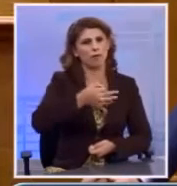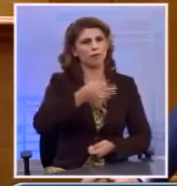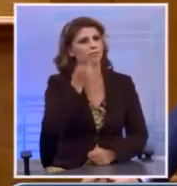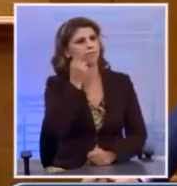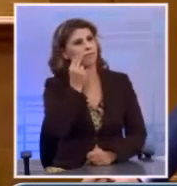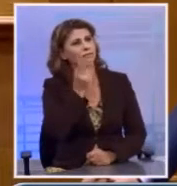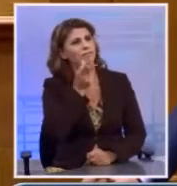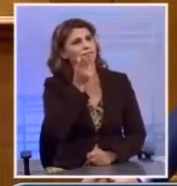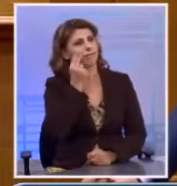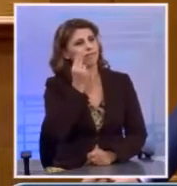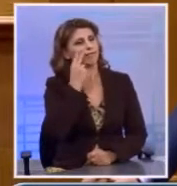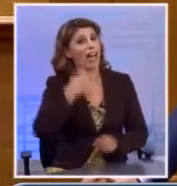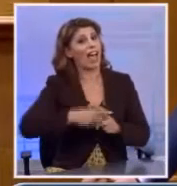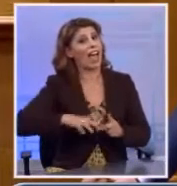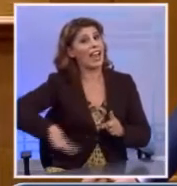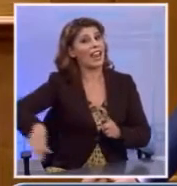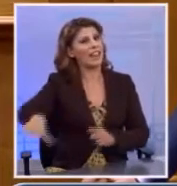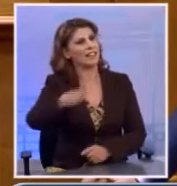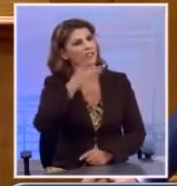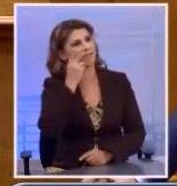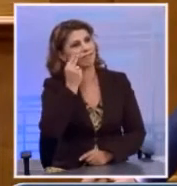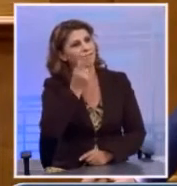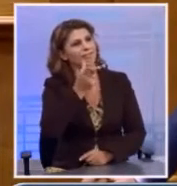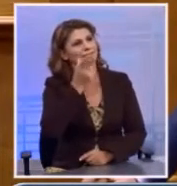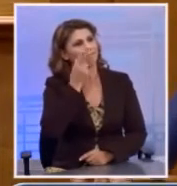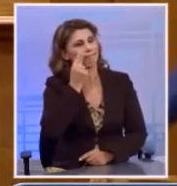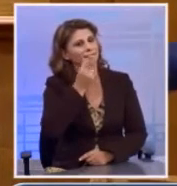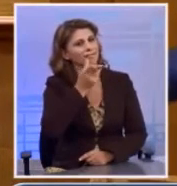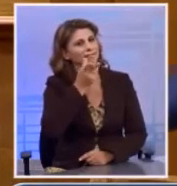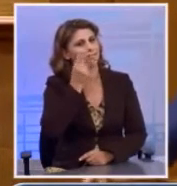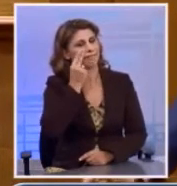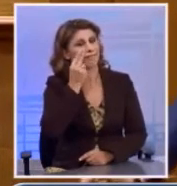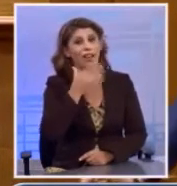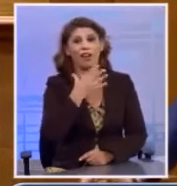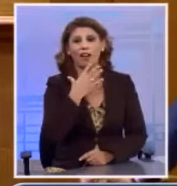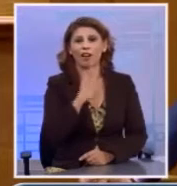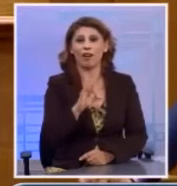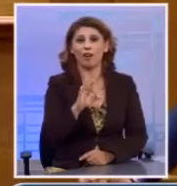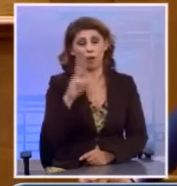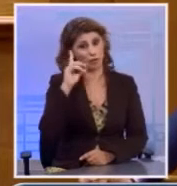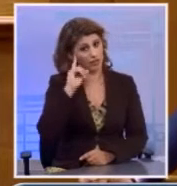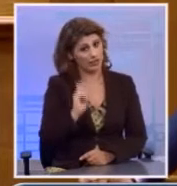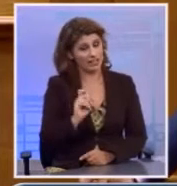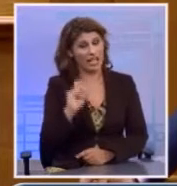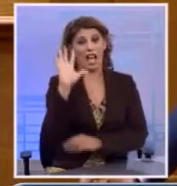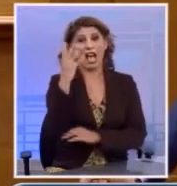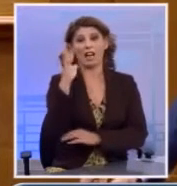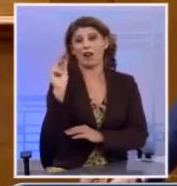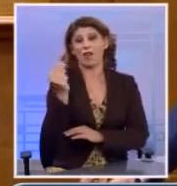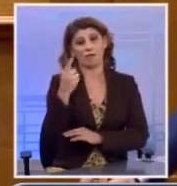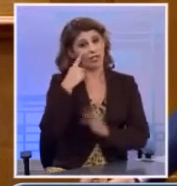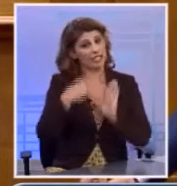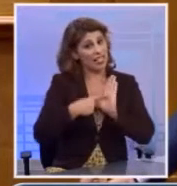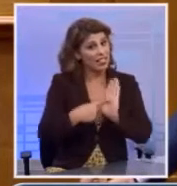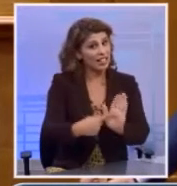παρακολουθεί ο ελληνικός λαός, διότι το μεταδίδει, από όσο ξέρω, και το κανάλι της Βουλής.